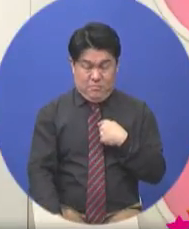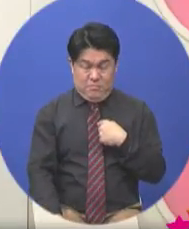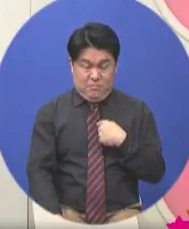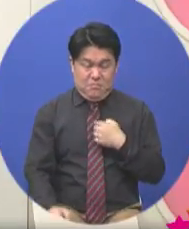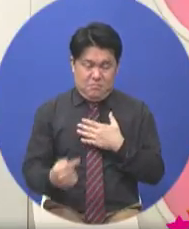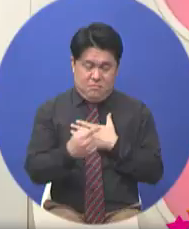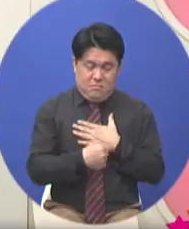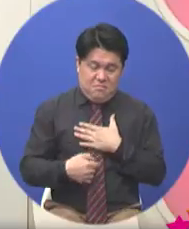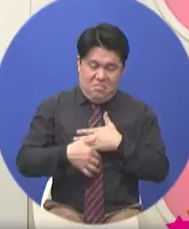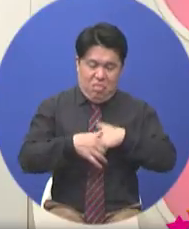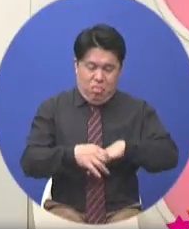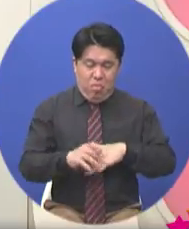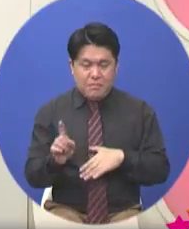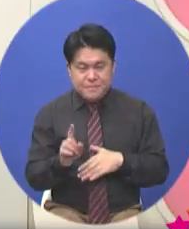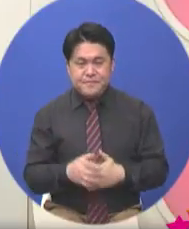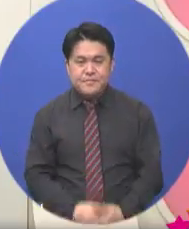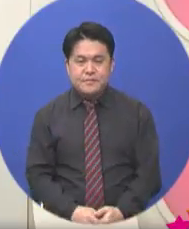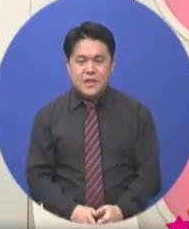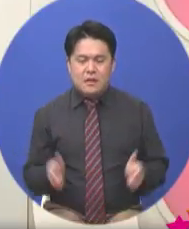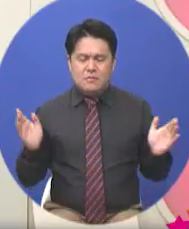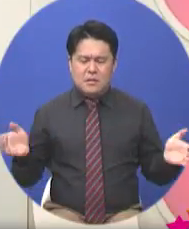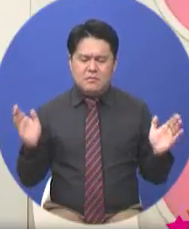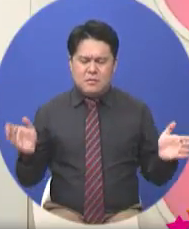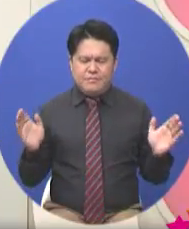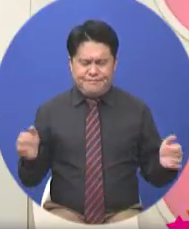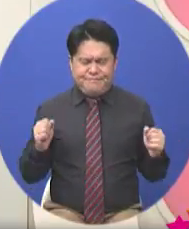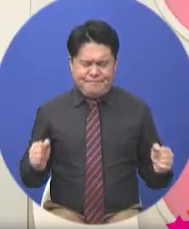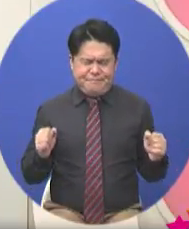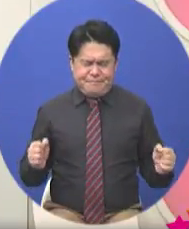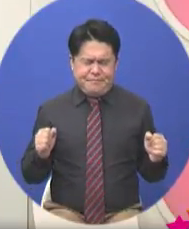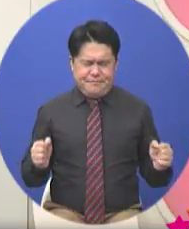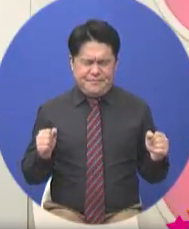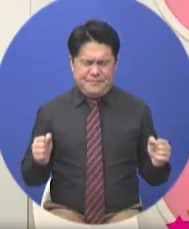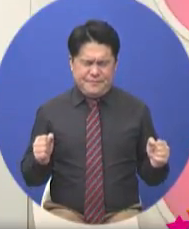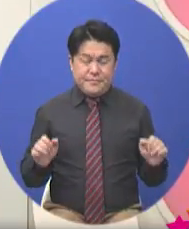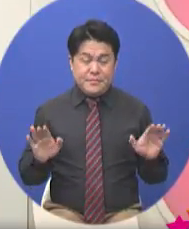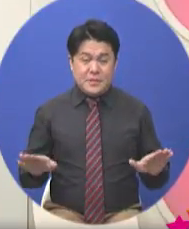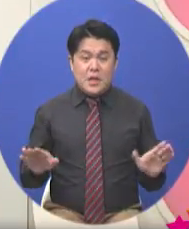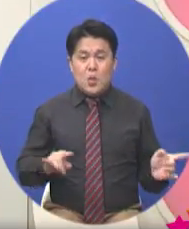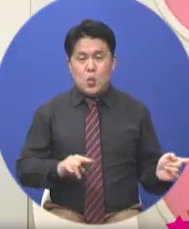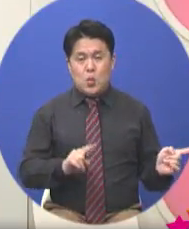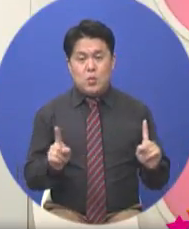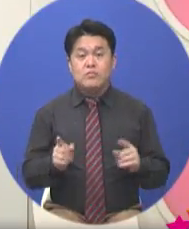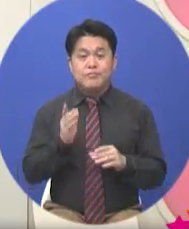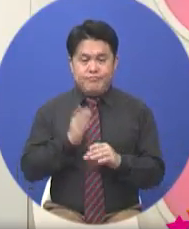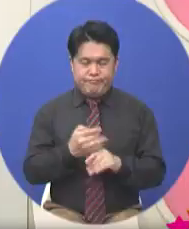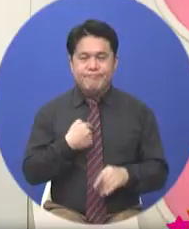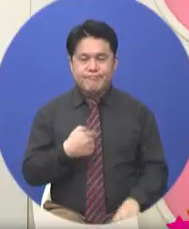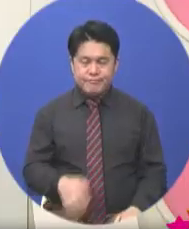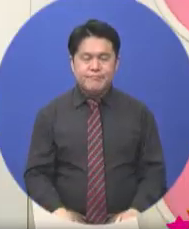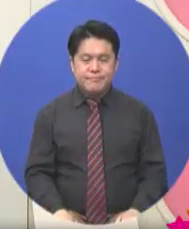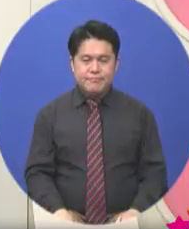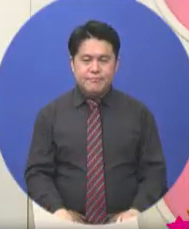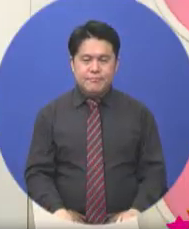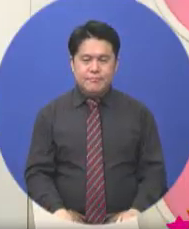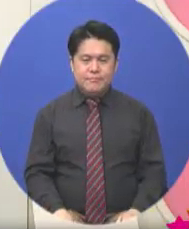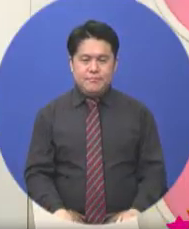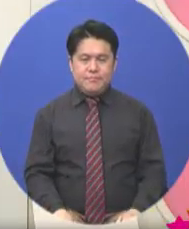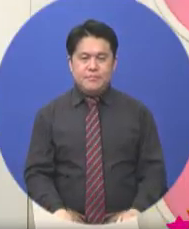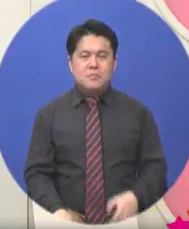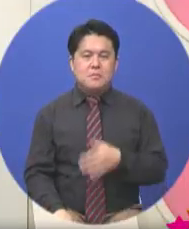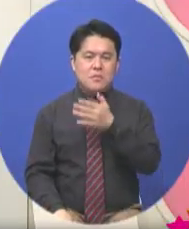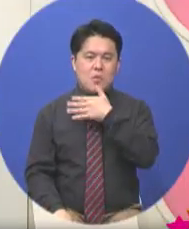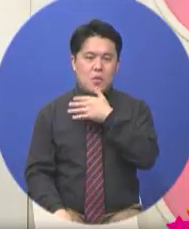몸이 좀 안 좋아가지고, 네. 마라톤을 해가지고, 그래가지고 지금 몸을 많이 회복이 됐어요.